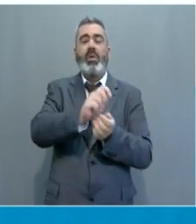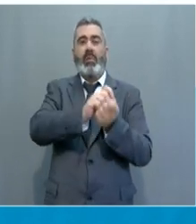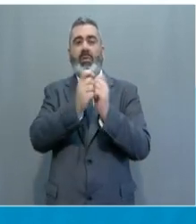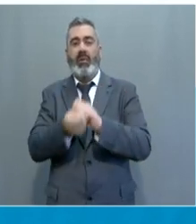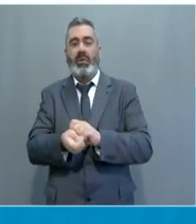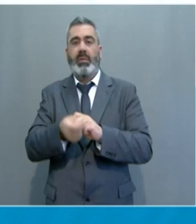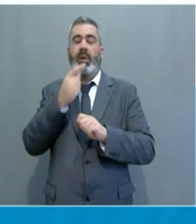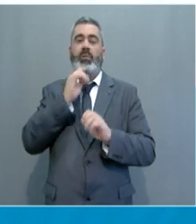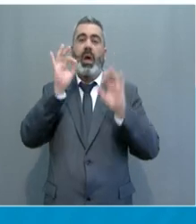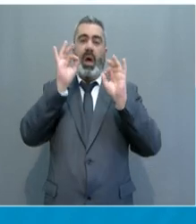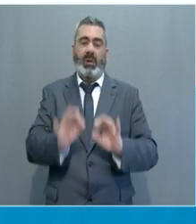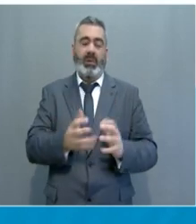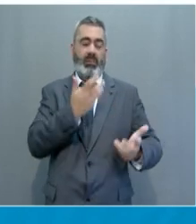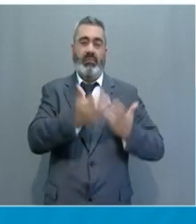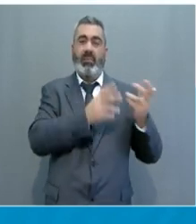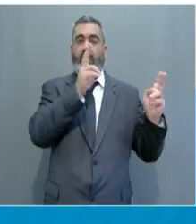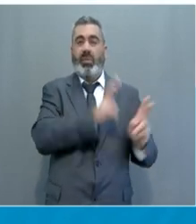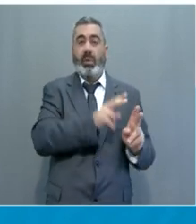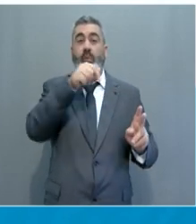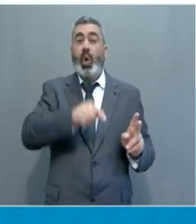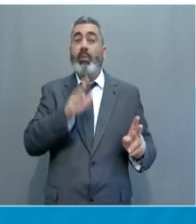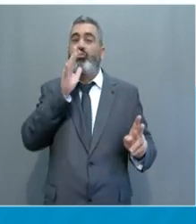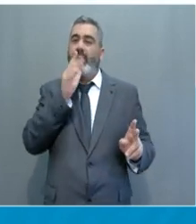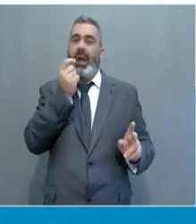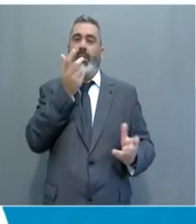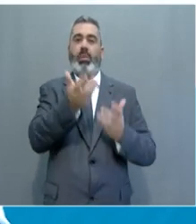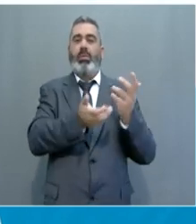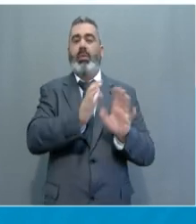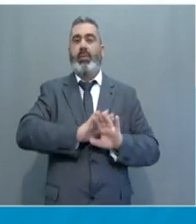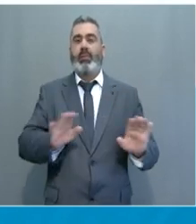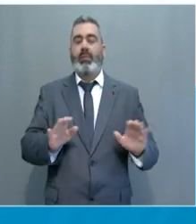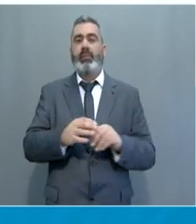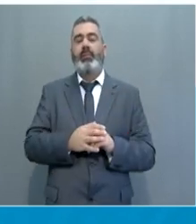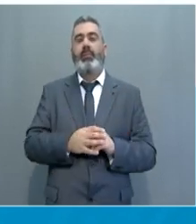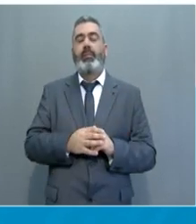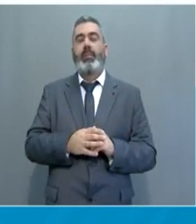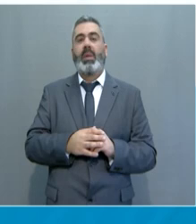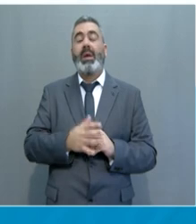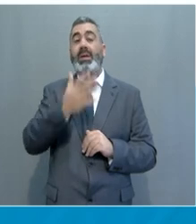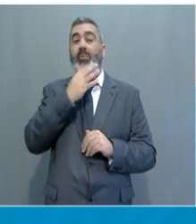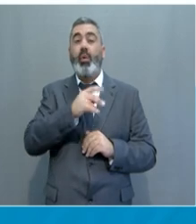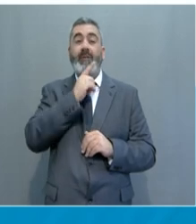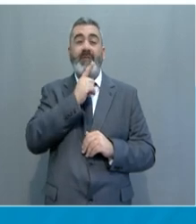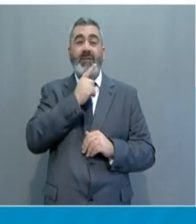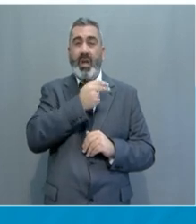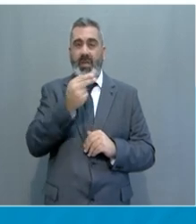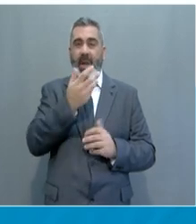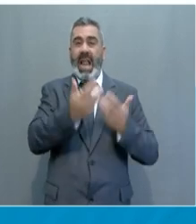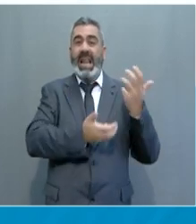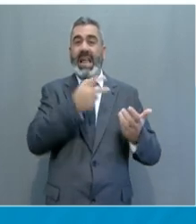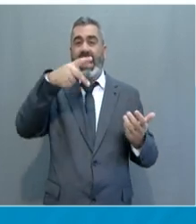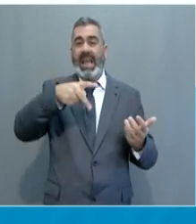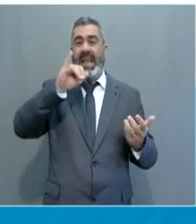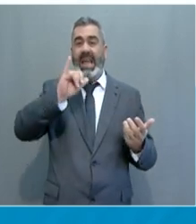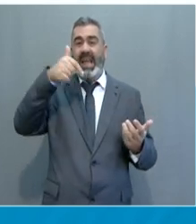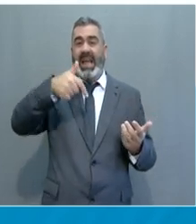συνοδεύει την πολιτική της απολιγνητοποίησης. Διότι αυτή είναι μια στρατηγική επιλογή, είναι μια